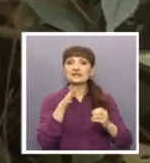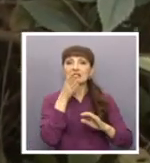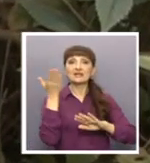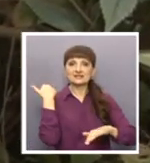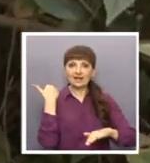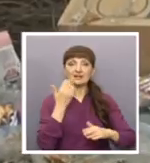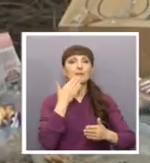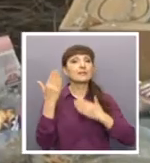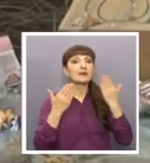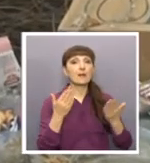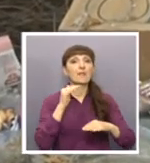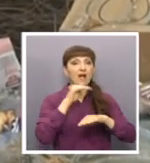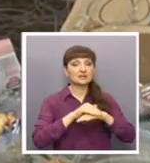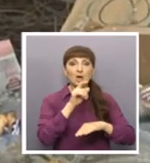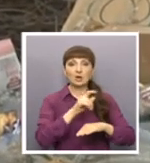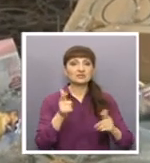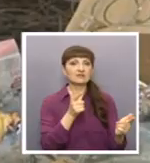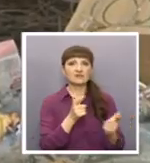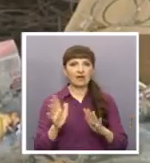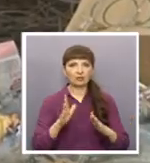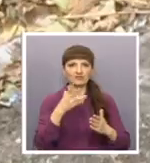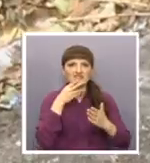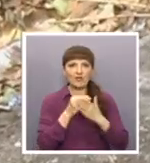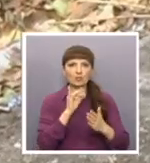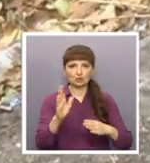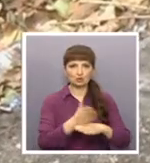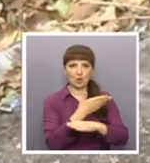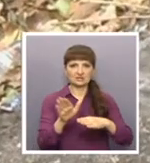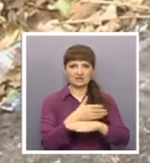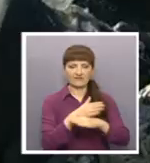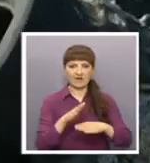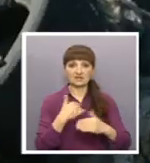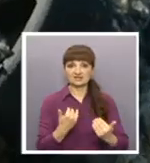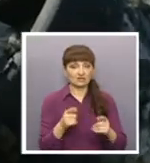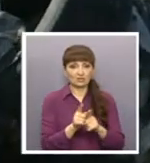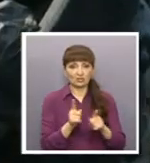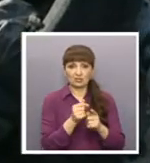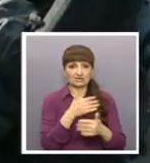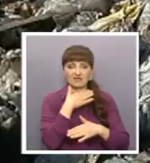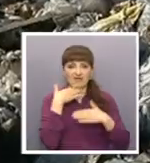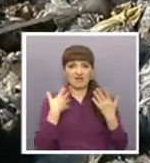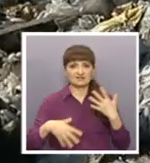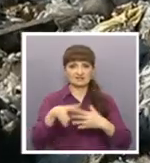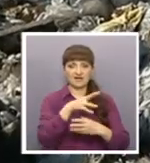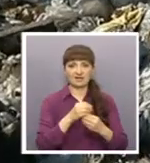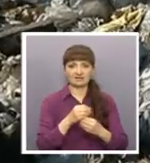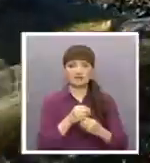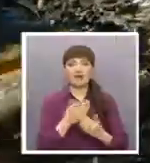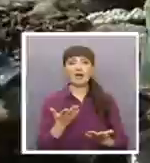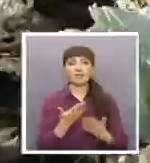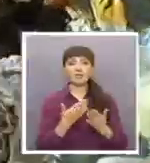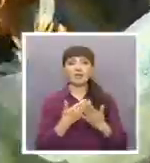назад соцопросы показывали, что люди не готовы сортировать собственный мусор, как мы сегодня, не имеющие возможности избавиться от таких явлений,